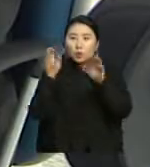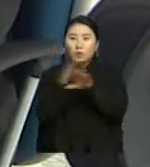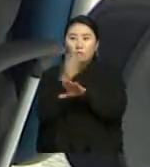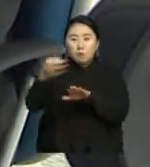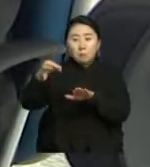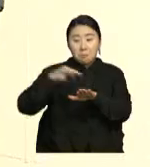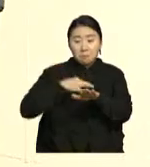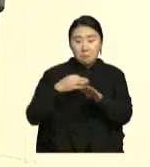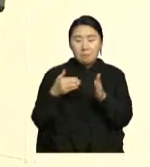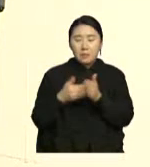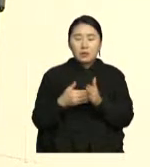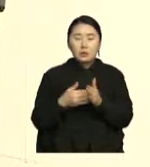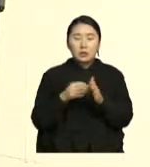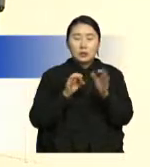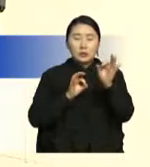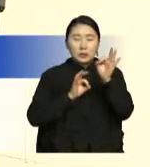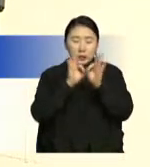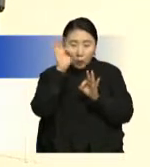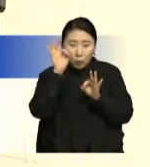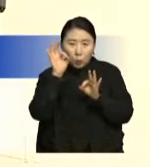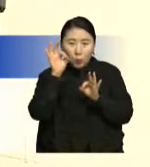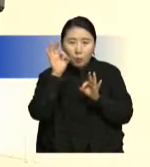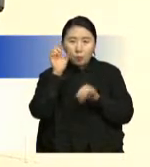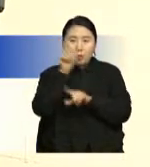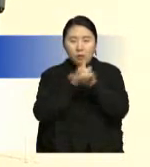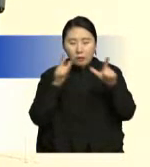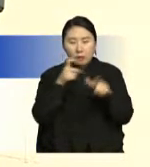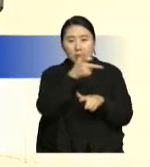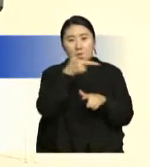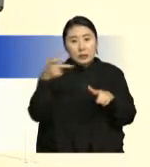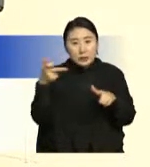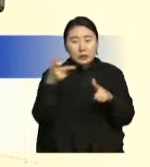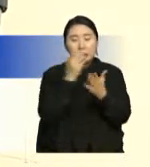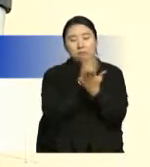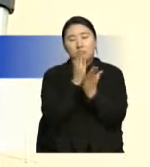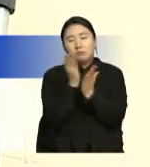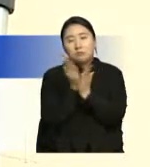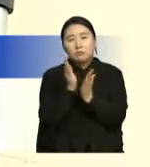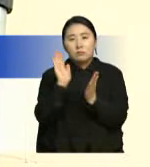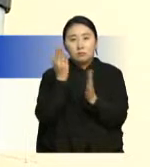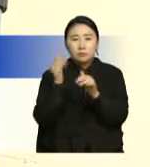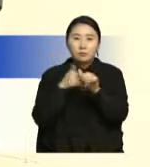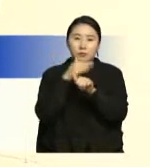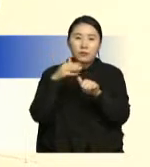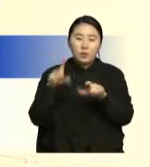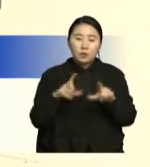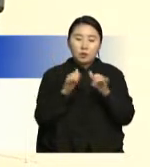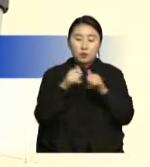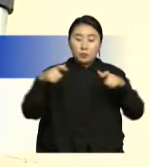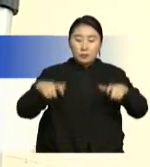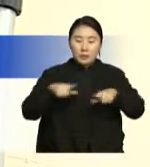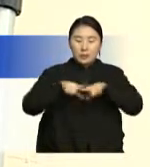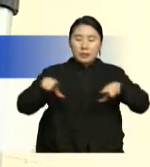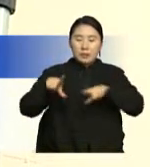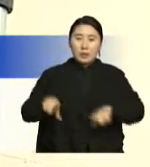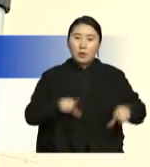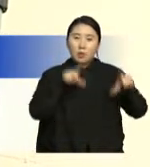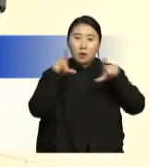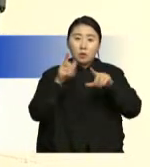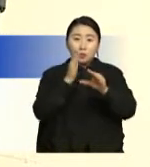있는 것입니다 사고가 이렇게 다양화되고 대형화 되는 그런 상황에서 저희가 이제 국민들이 일상생활에서